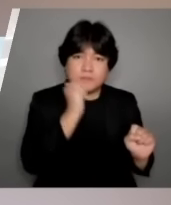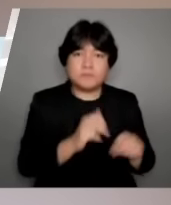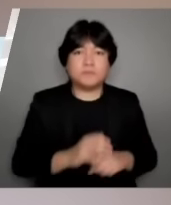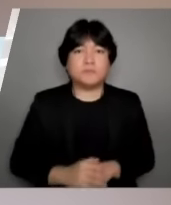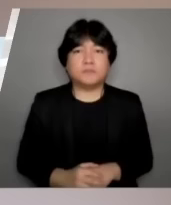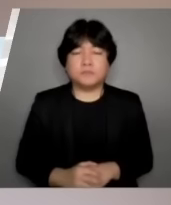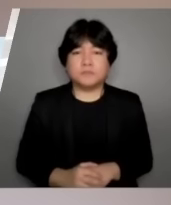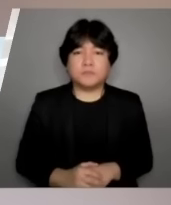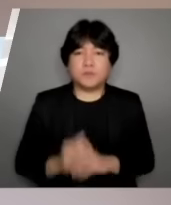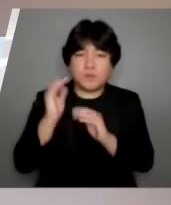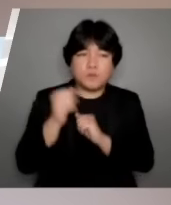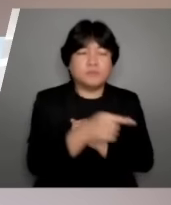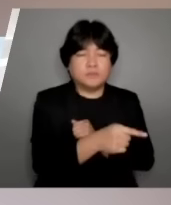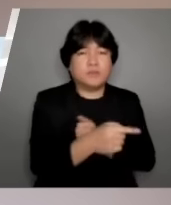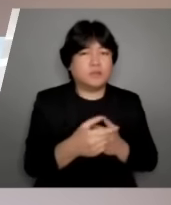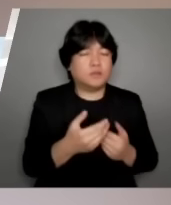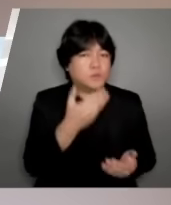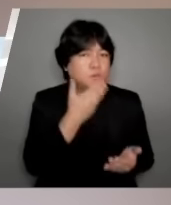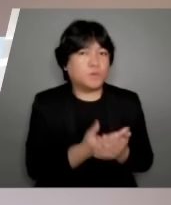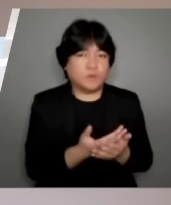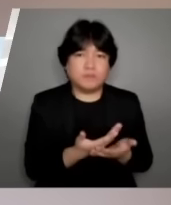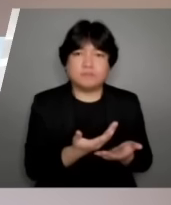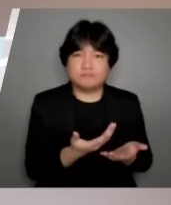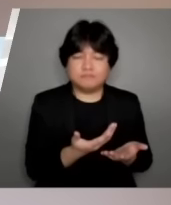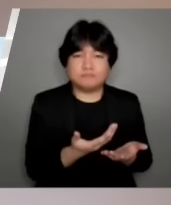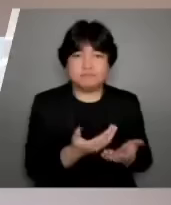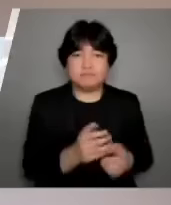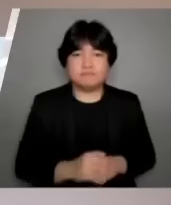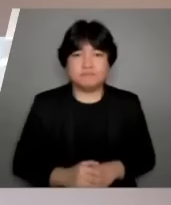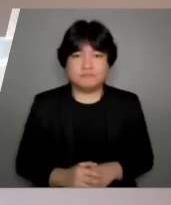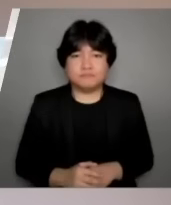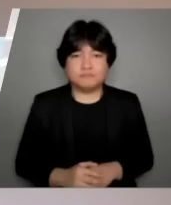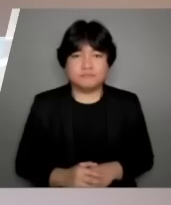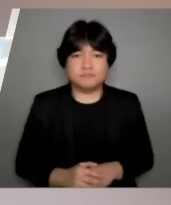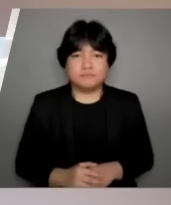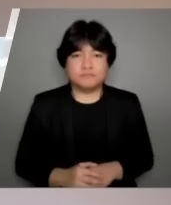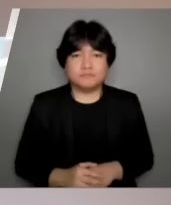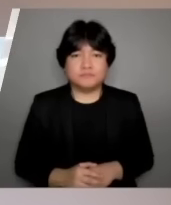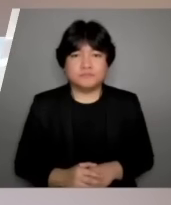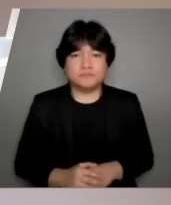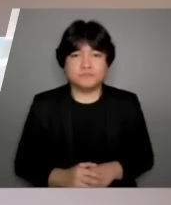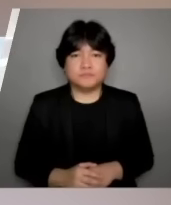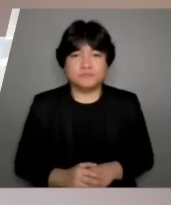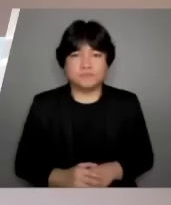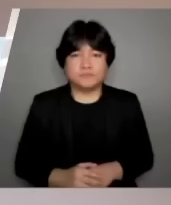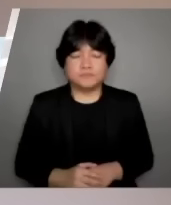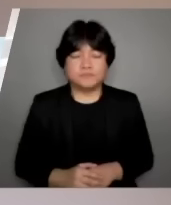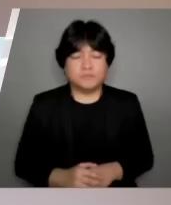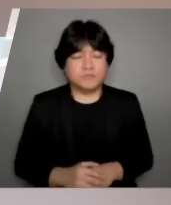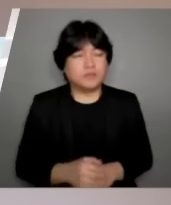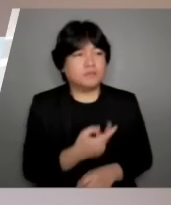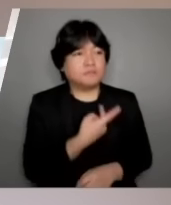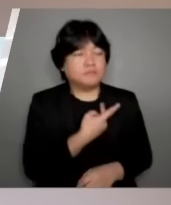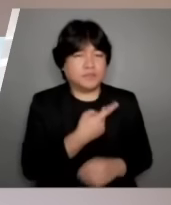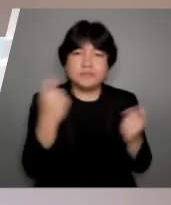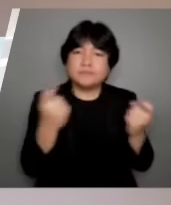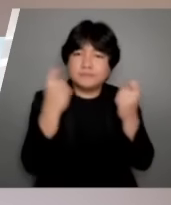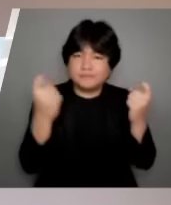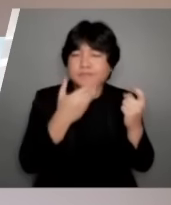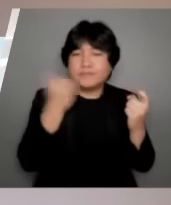kayong kalagayan dyan lahat. Tigilan na po natin to at i-celebrate na lang po natin yung mga ginawa po